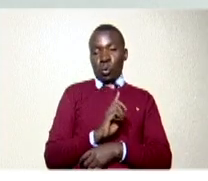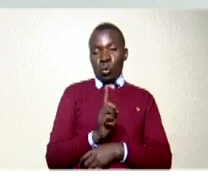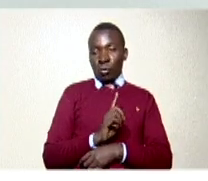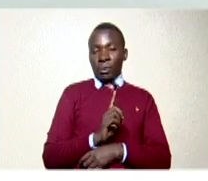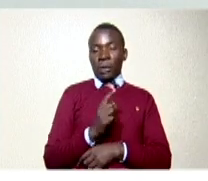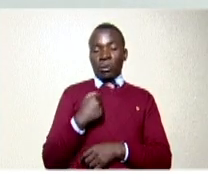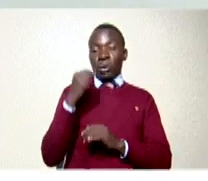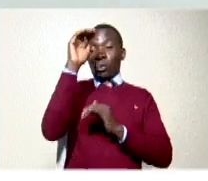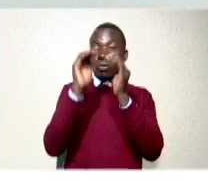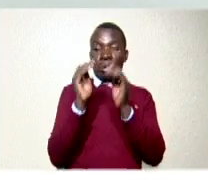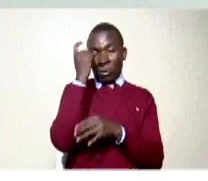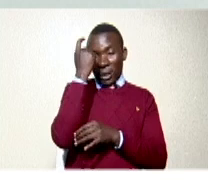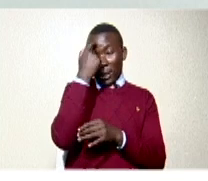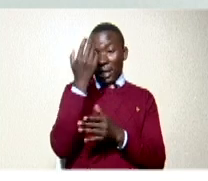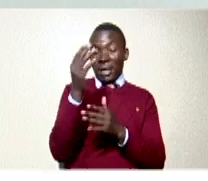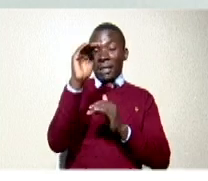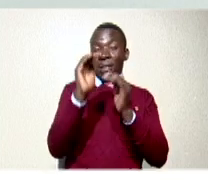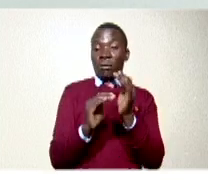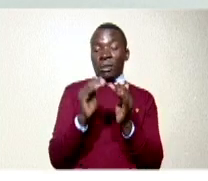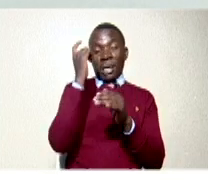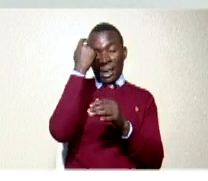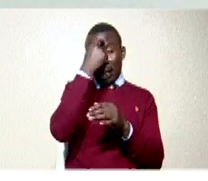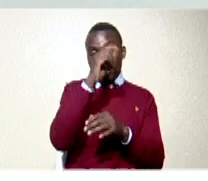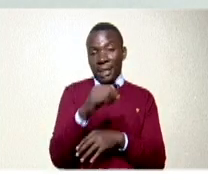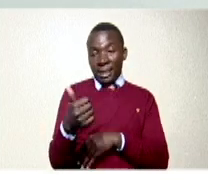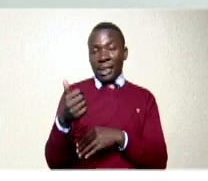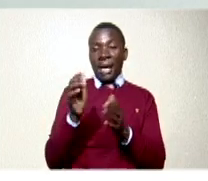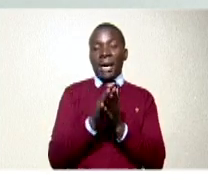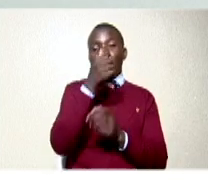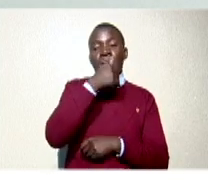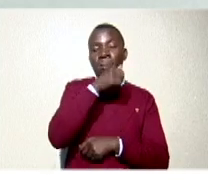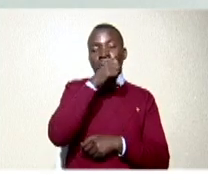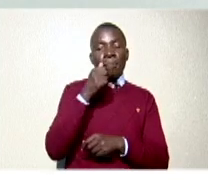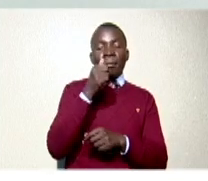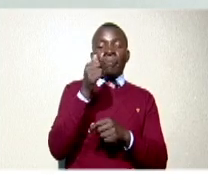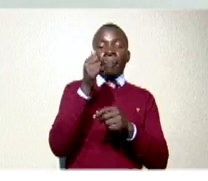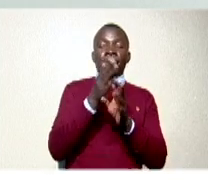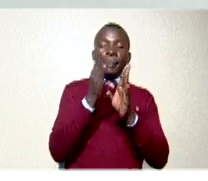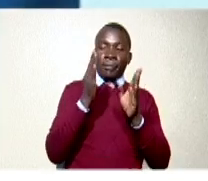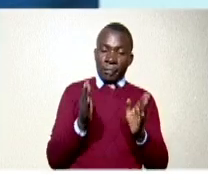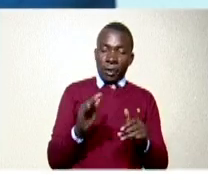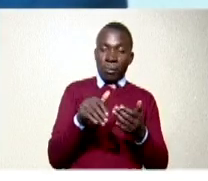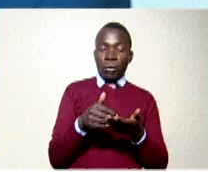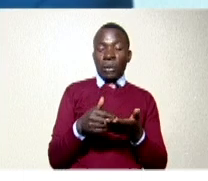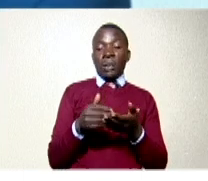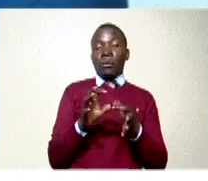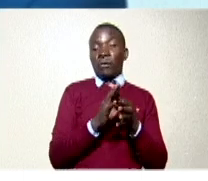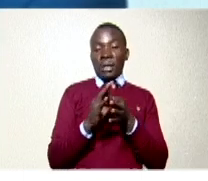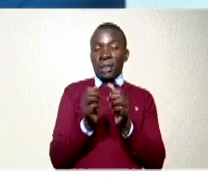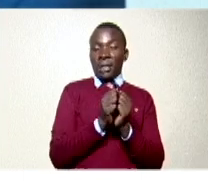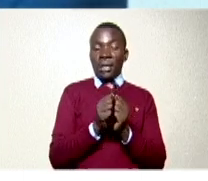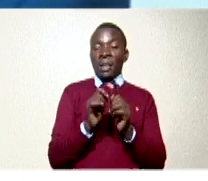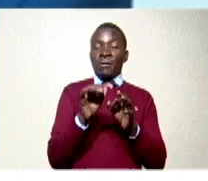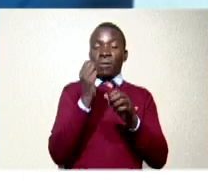Turi urwego rwa leta, hari inzego za leta zindi, hari n'inzego z'abikorera. So twese dufatanyiriza hamwe. Iyo twakoze ibyo dukora nka